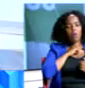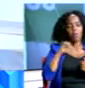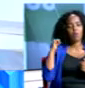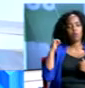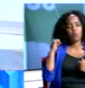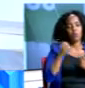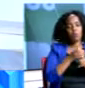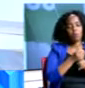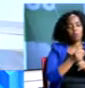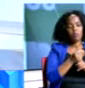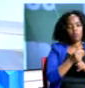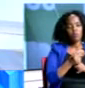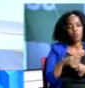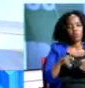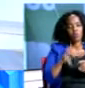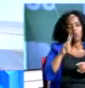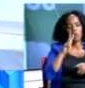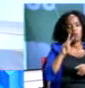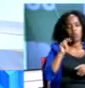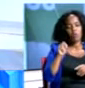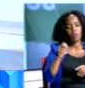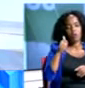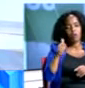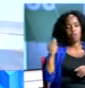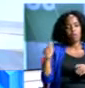fakkaatuuf yeroo baay'ee yookaan koronaa vaayirasiin amalumti isaa